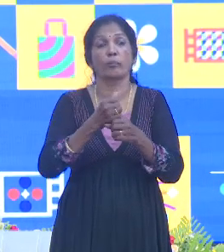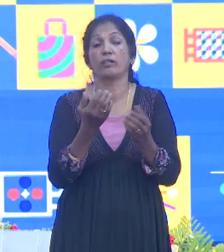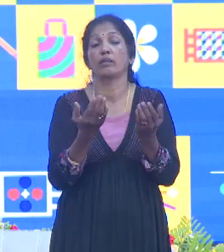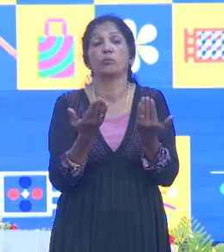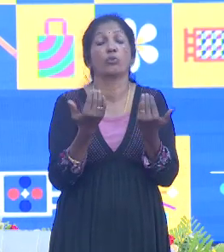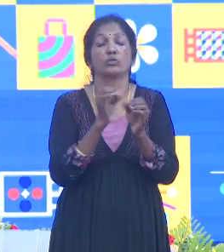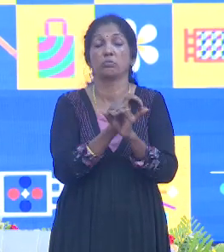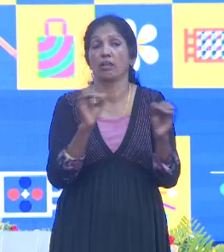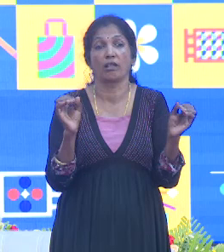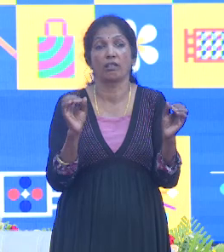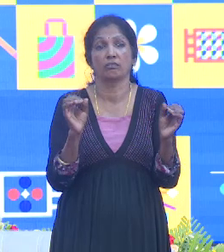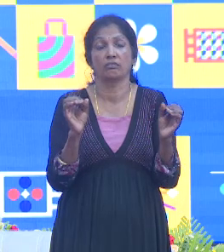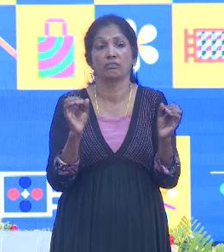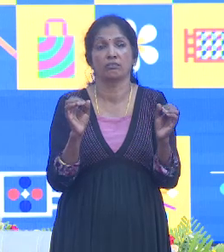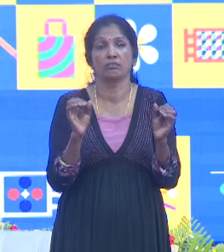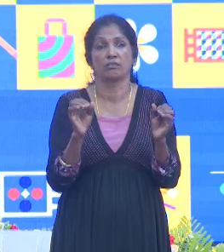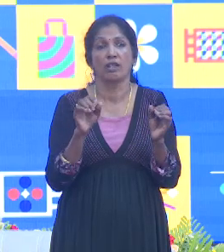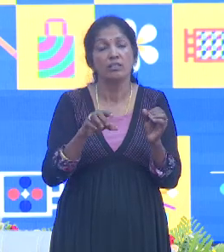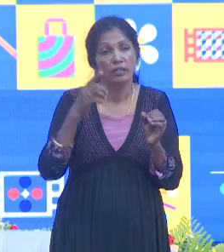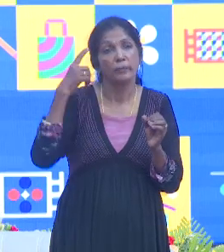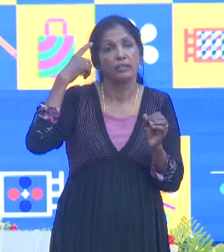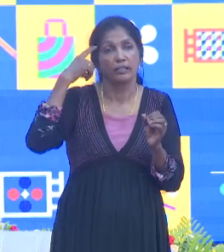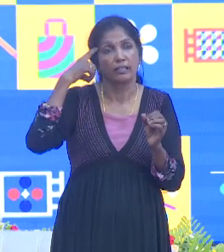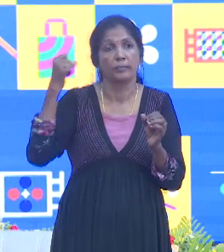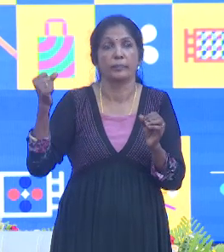കൂടി നാം ഓർക്കേണ്ടതായിട്ടുണ്ട്.